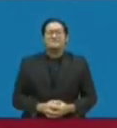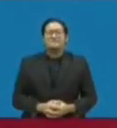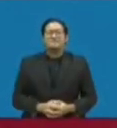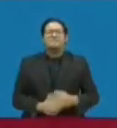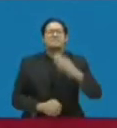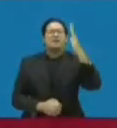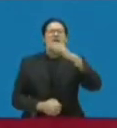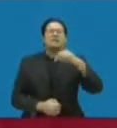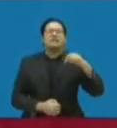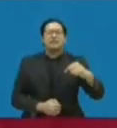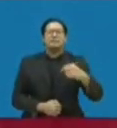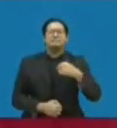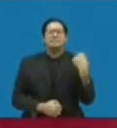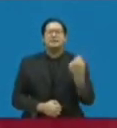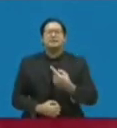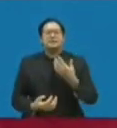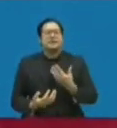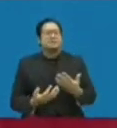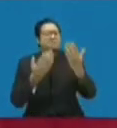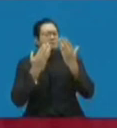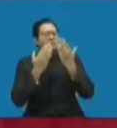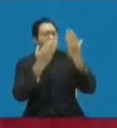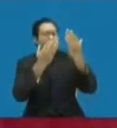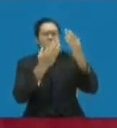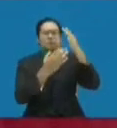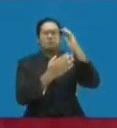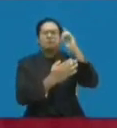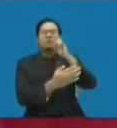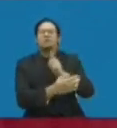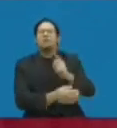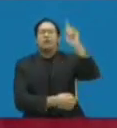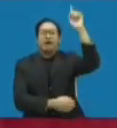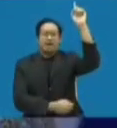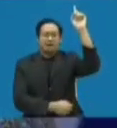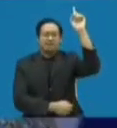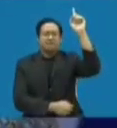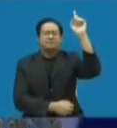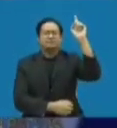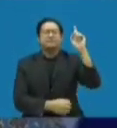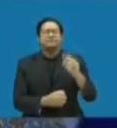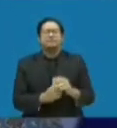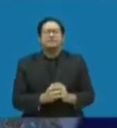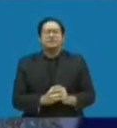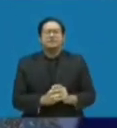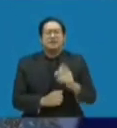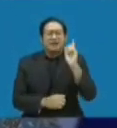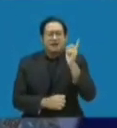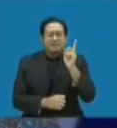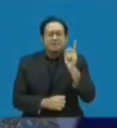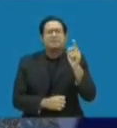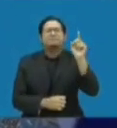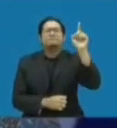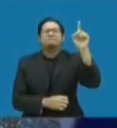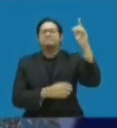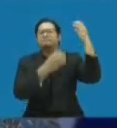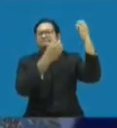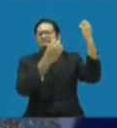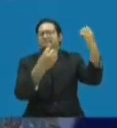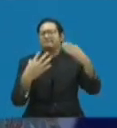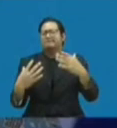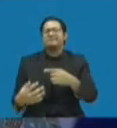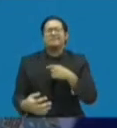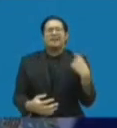tentunya kita berucap syukur pada sang Maha Pencipta Tuhan yang maha kuasa yang telah memberikan kelancaran